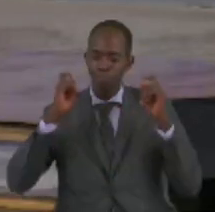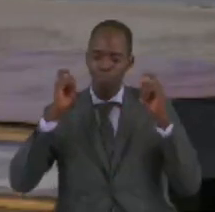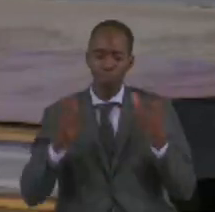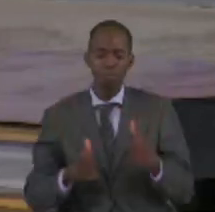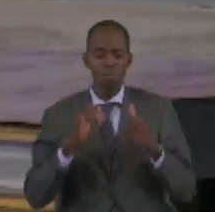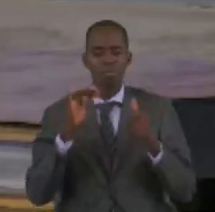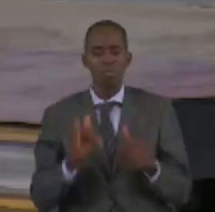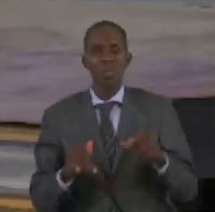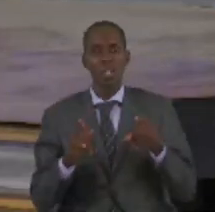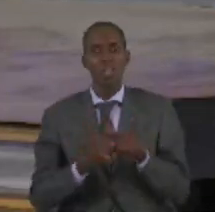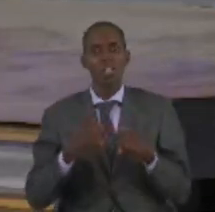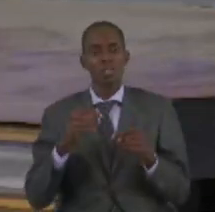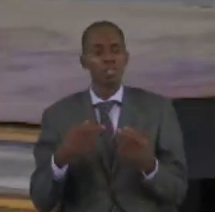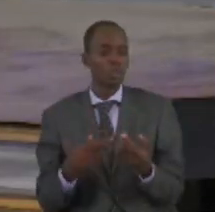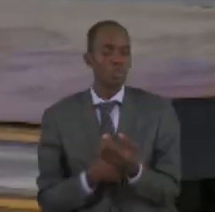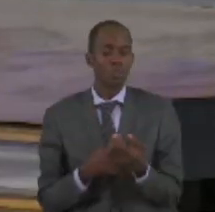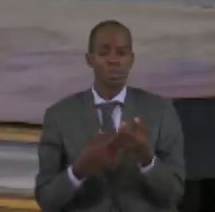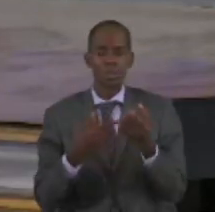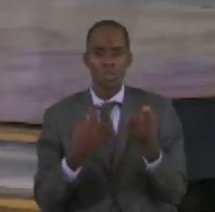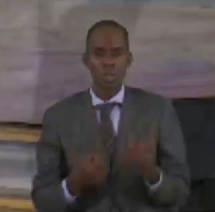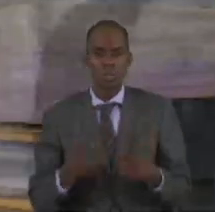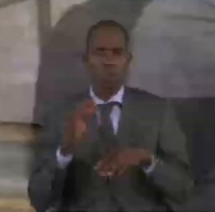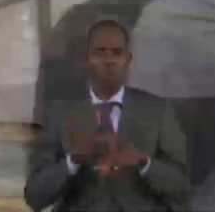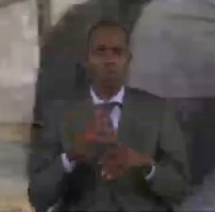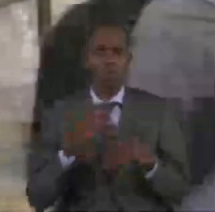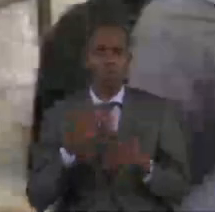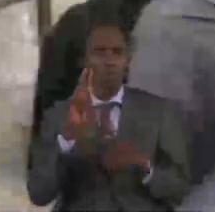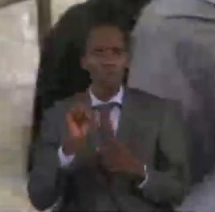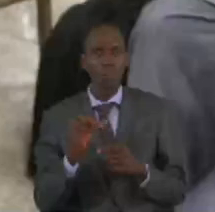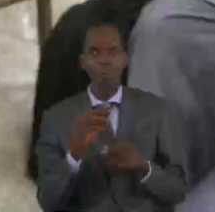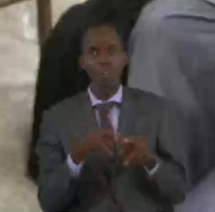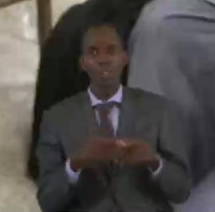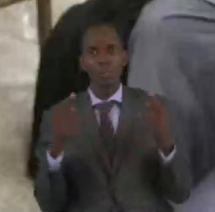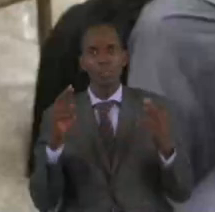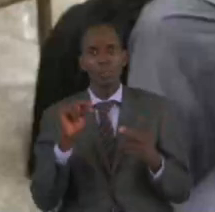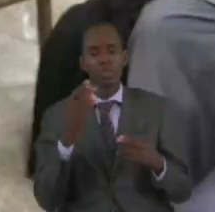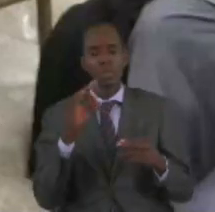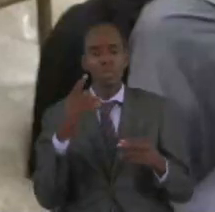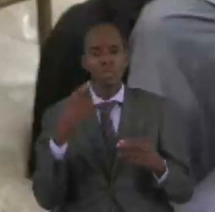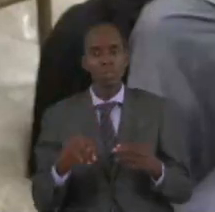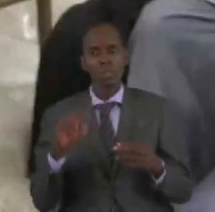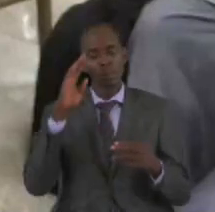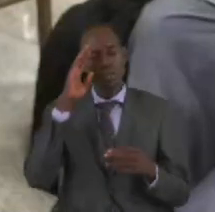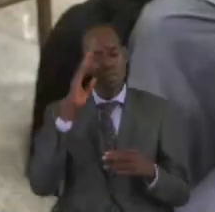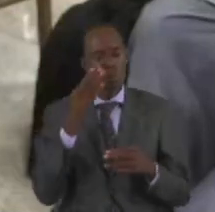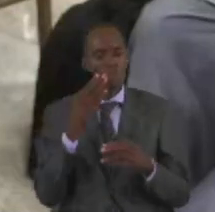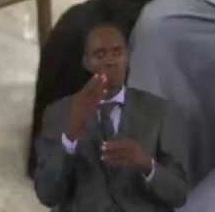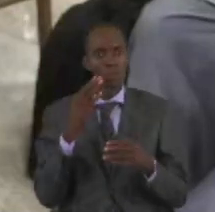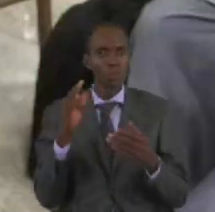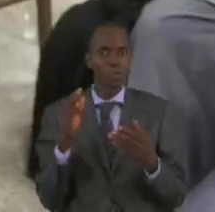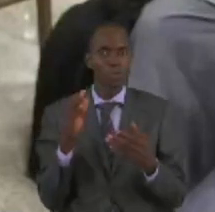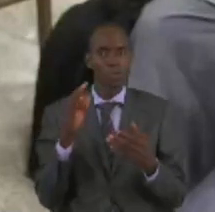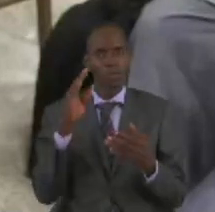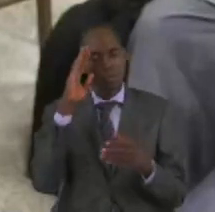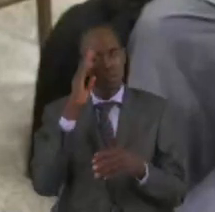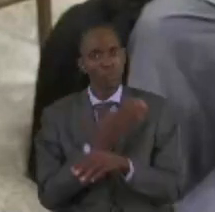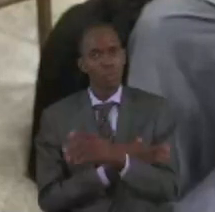sang. Aussitôt que l'évangile m'est parvenu et la révélation du Fils m'est